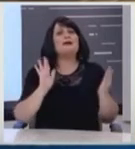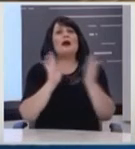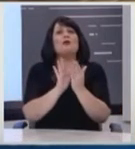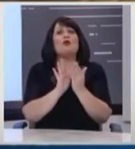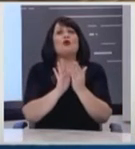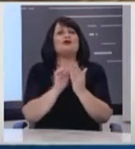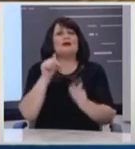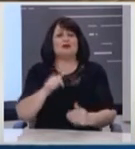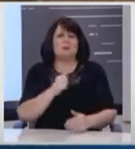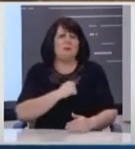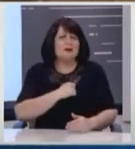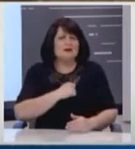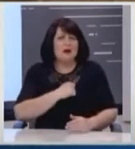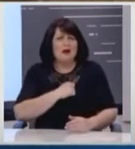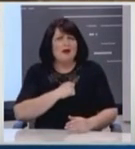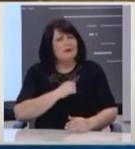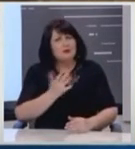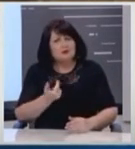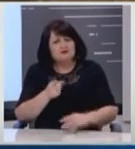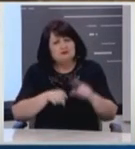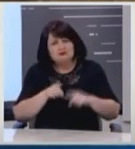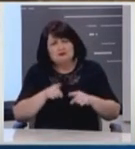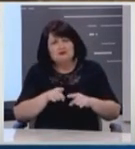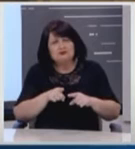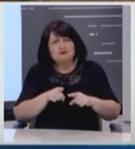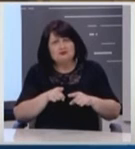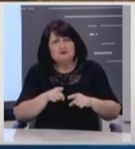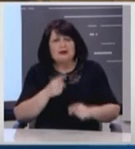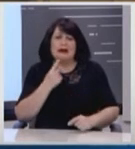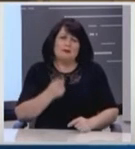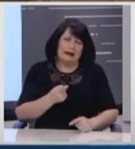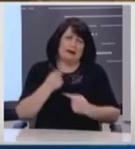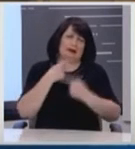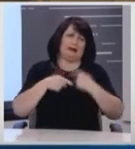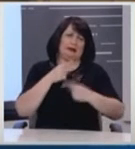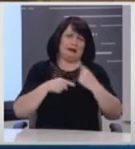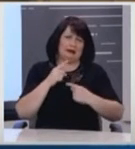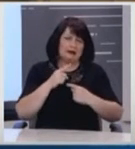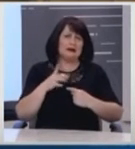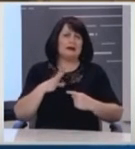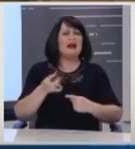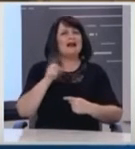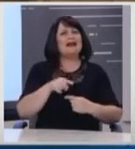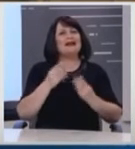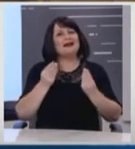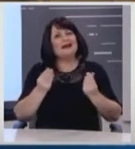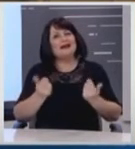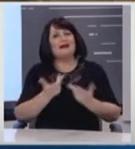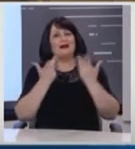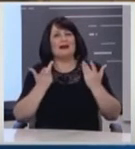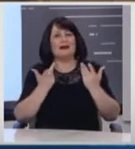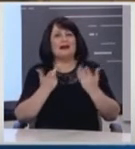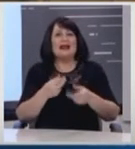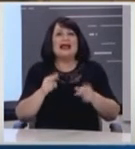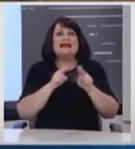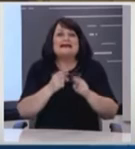θέση αρχών, διολυσθένοντας σταδιακά και στο όνομά της στην πρόθεση μιας στην ουσία